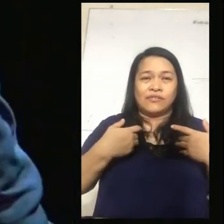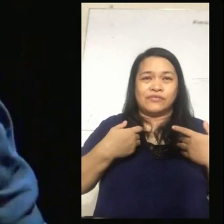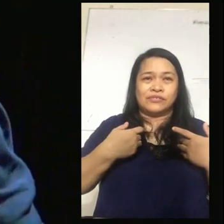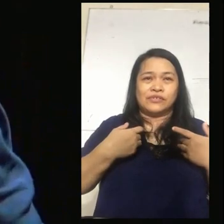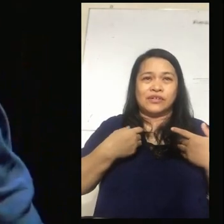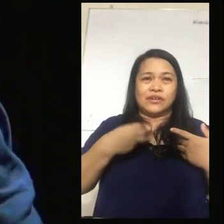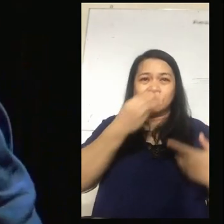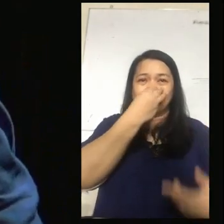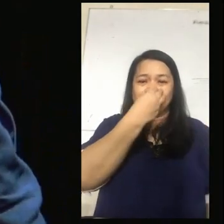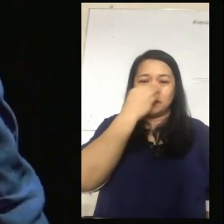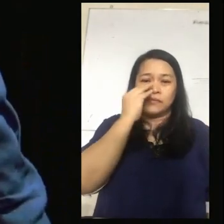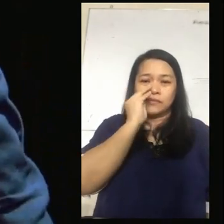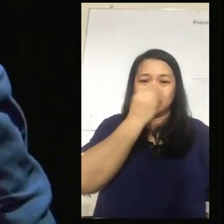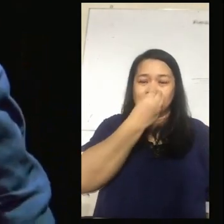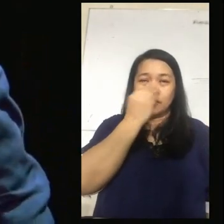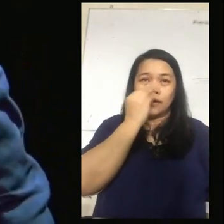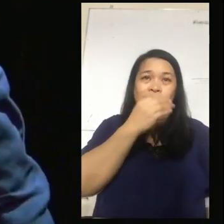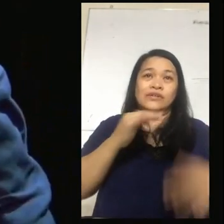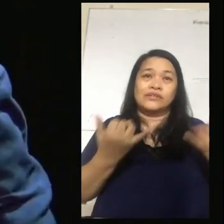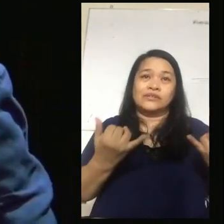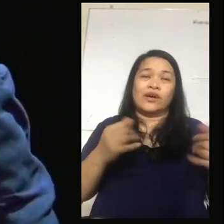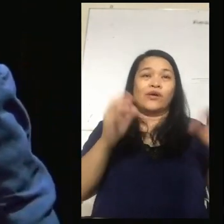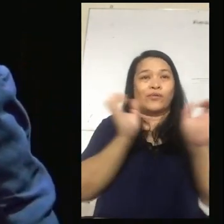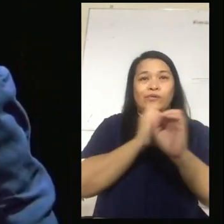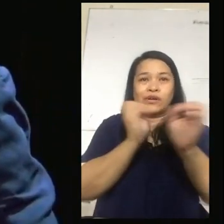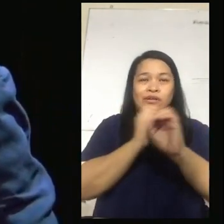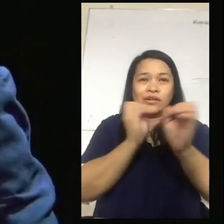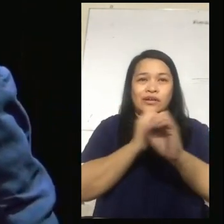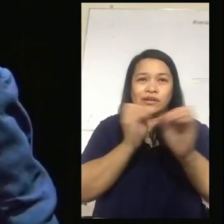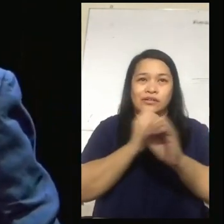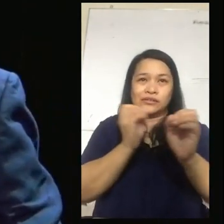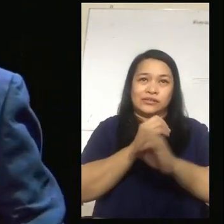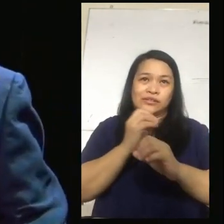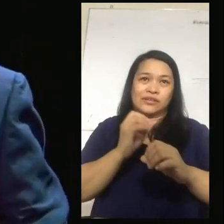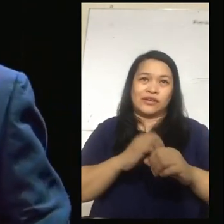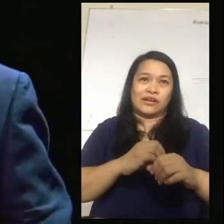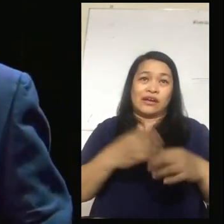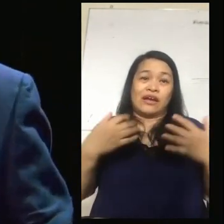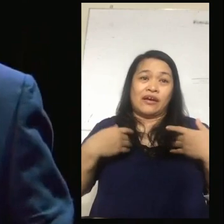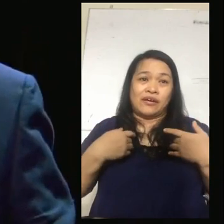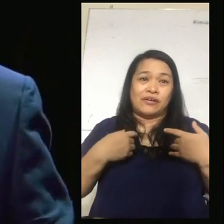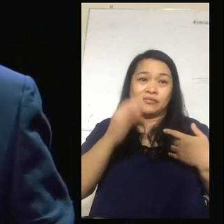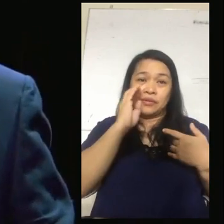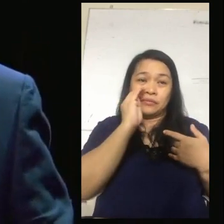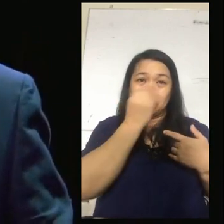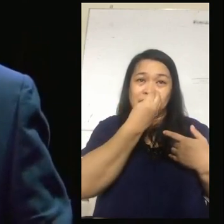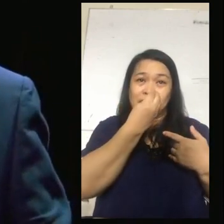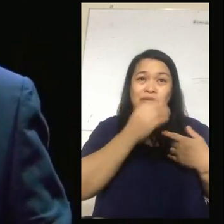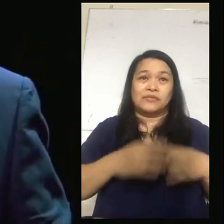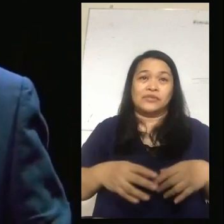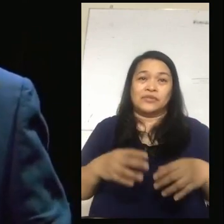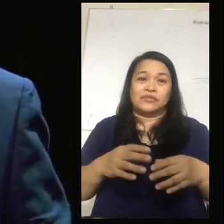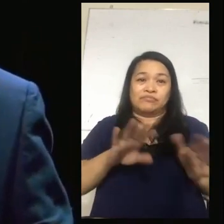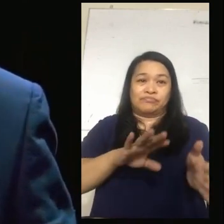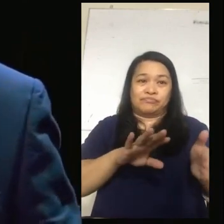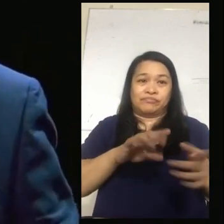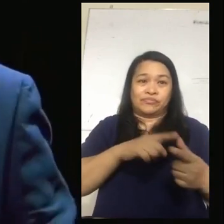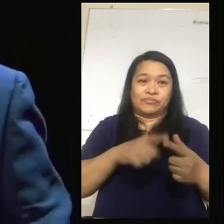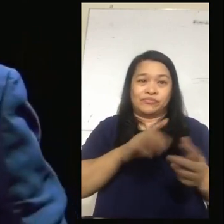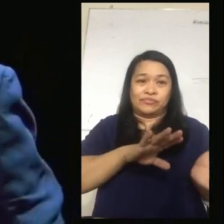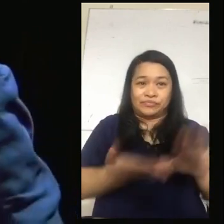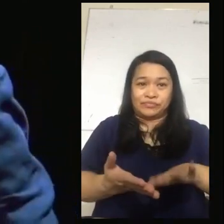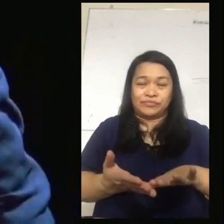Ngayon, wala na. Ini, you know, maraming bulaklak pagpatay na. You know, habang buhay